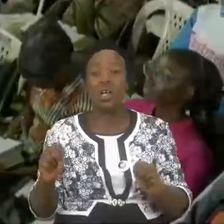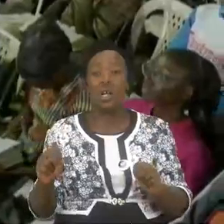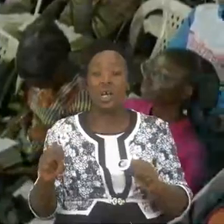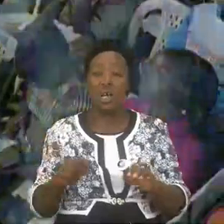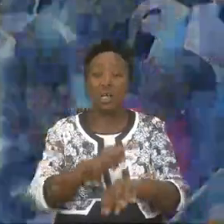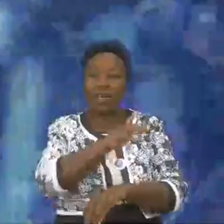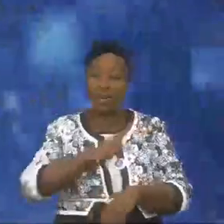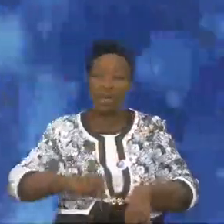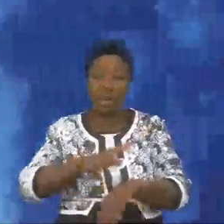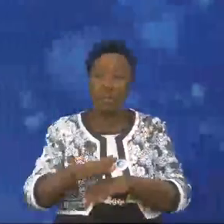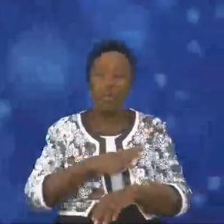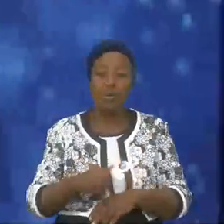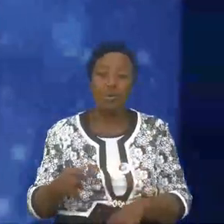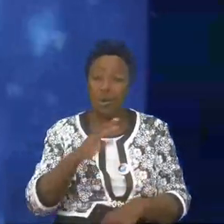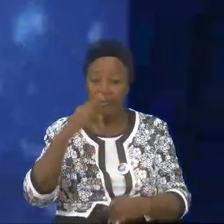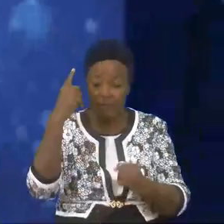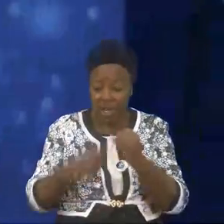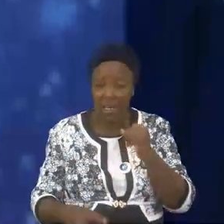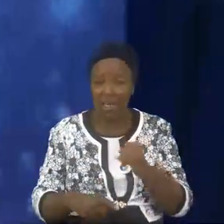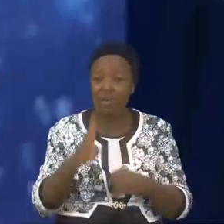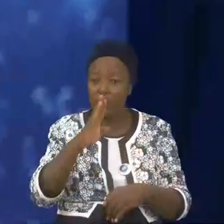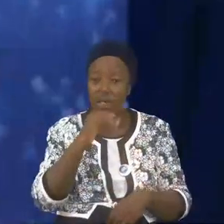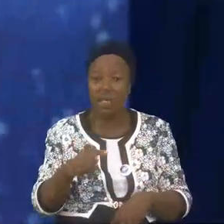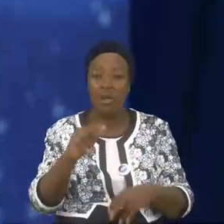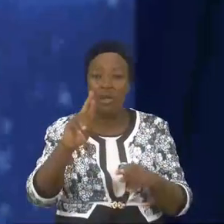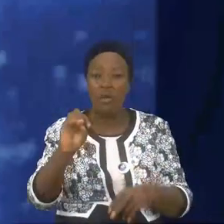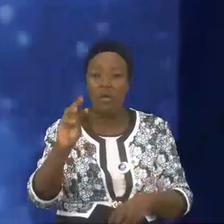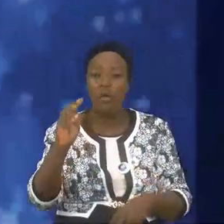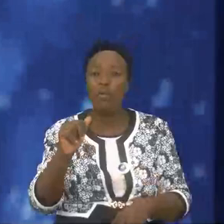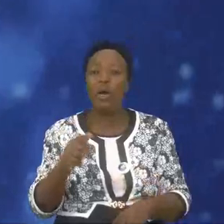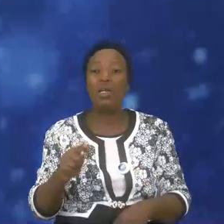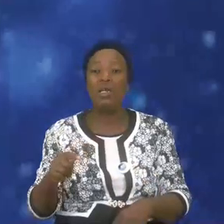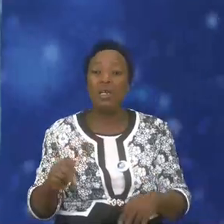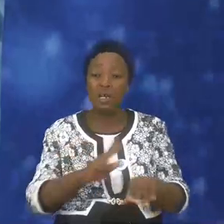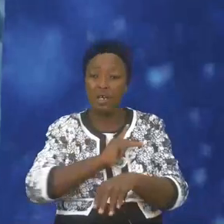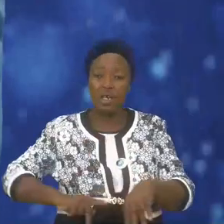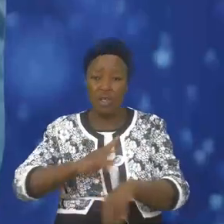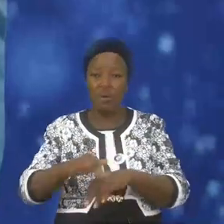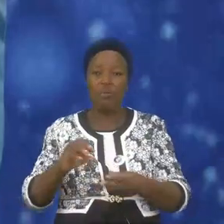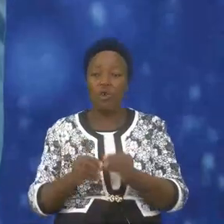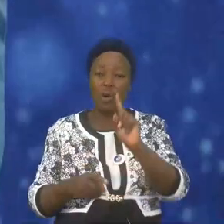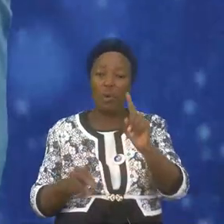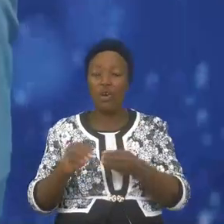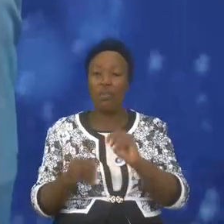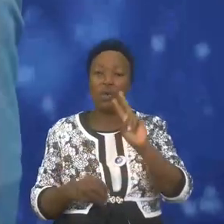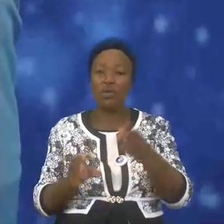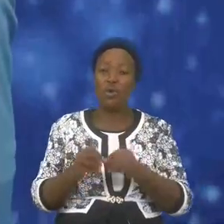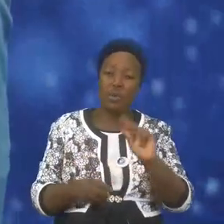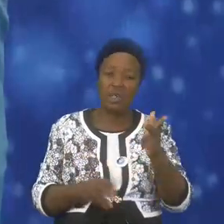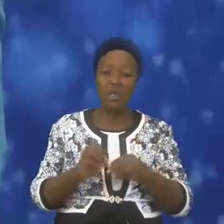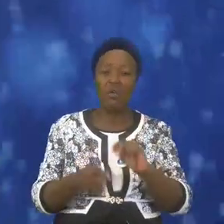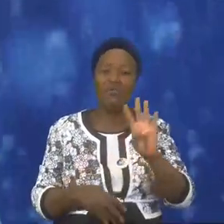aura l'Empire romain. Le premier empire, deuxième empire, troisième empire, quatrième